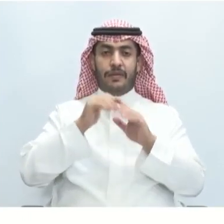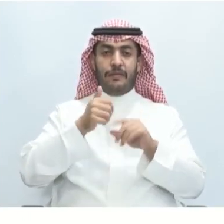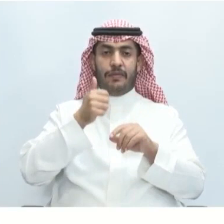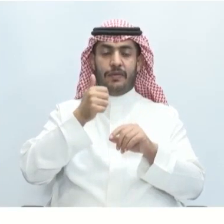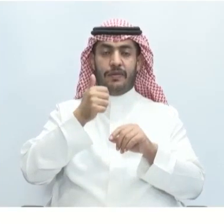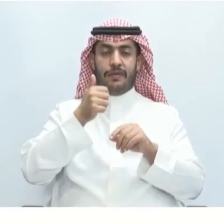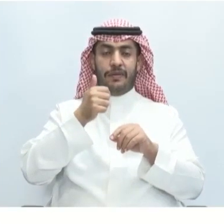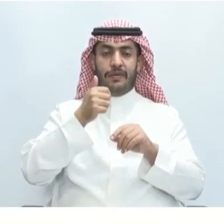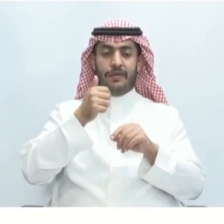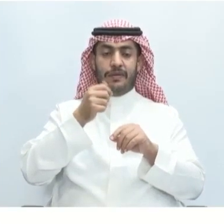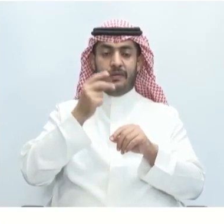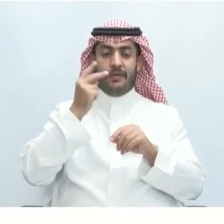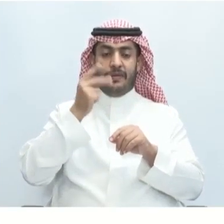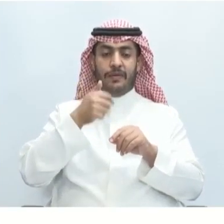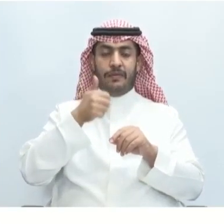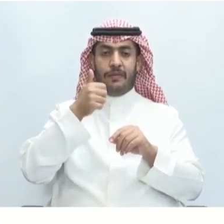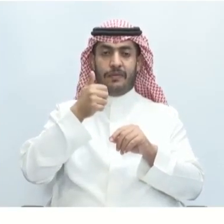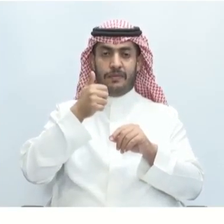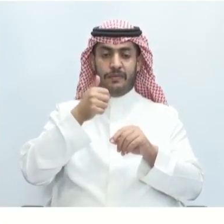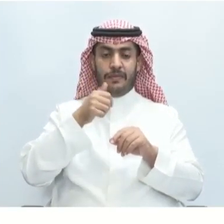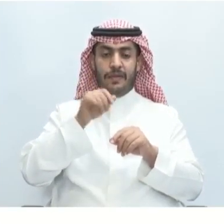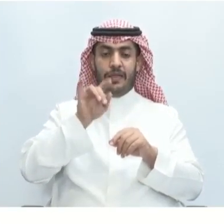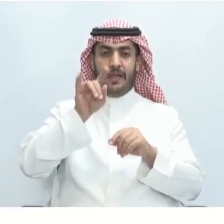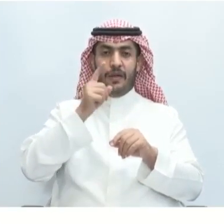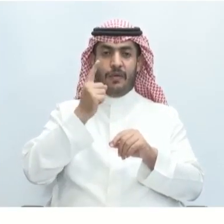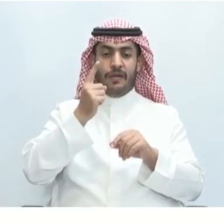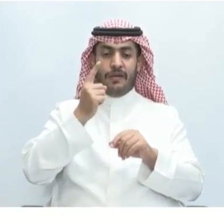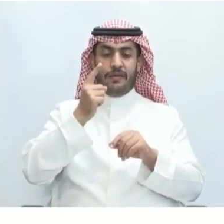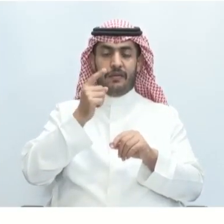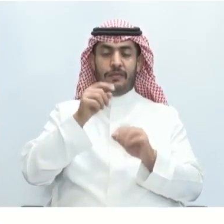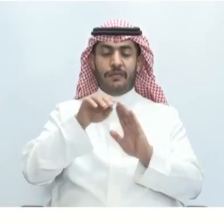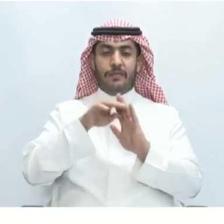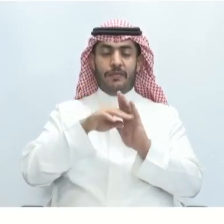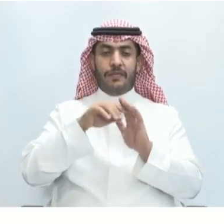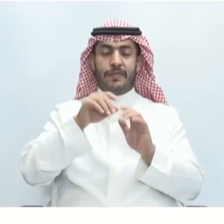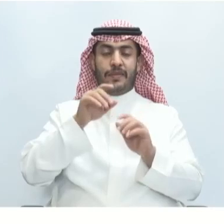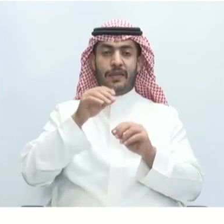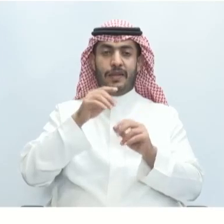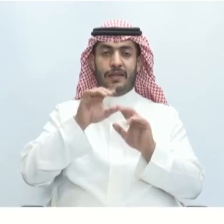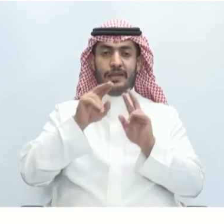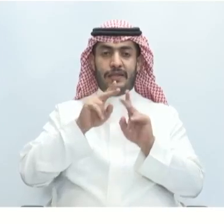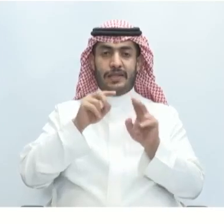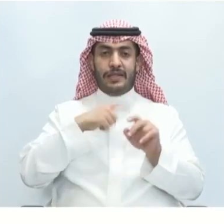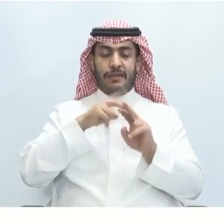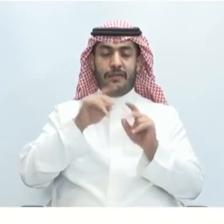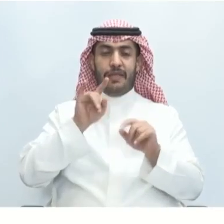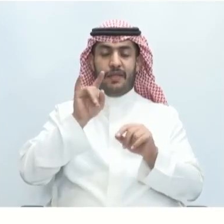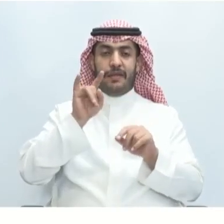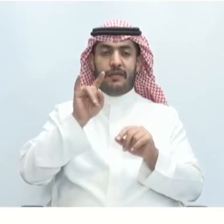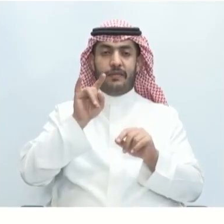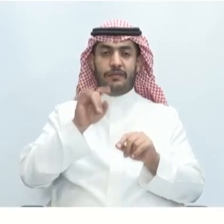به تقديرين نلاحظ قمت بوضع طائره واحده وسي ار جي خمس طائرات وامبريال